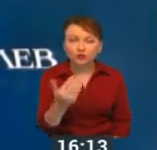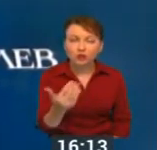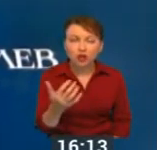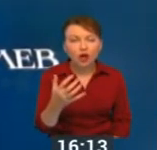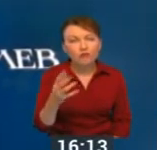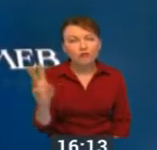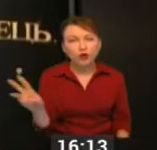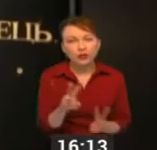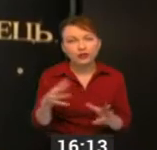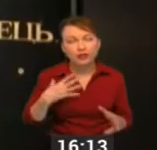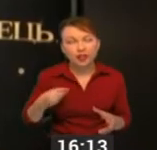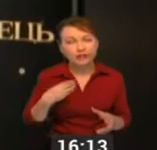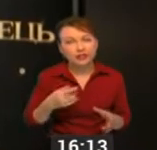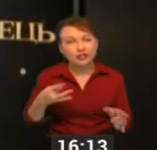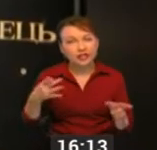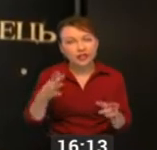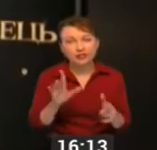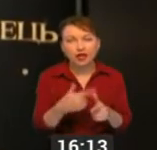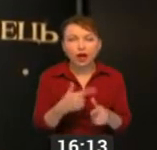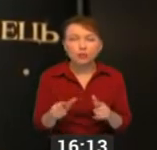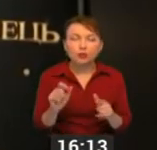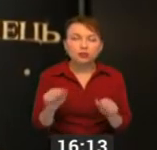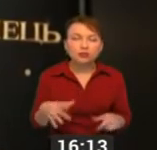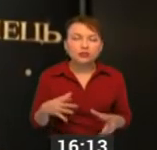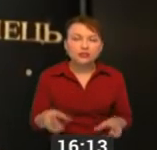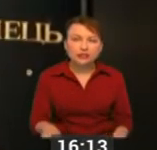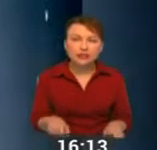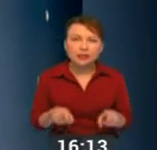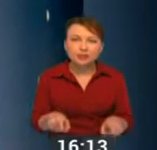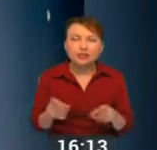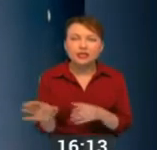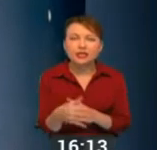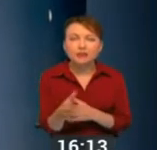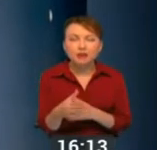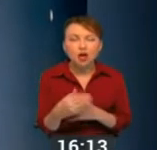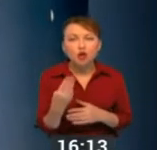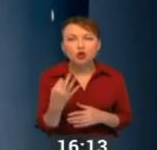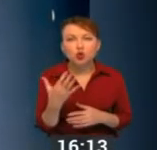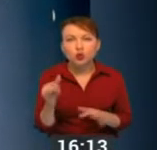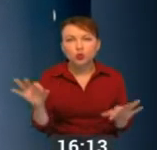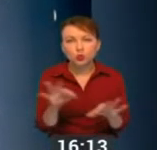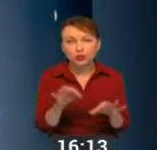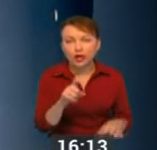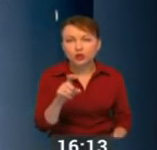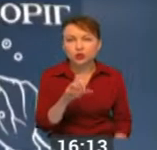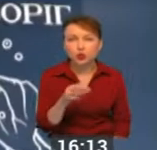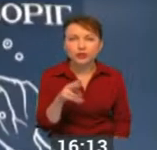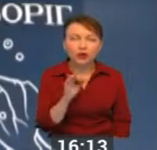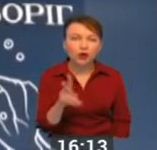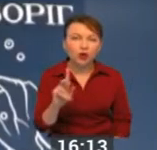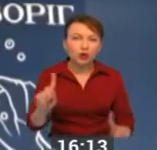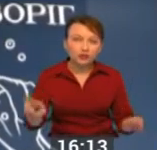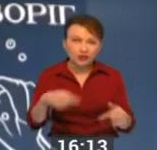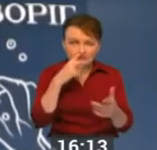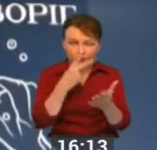лев, цілеспрямований стрілець, а може стрімкі і замріяні риби? На шоу «Музика зодіаку» організатори